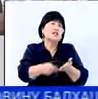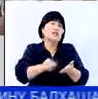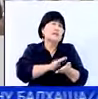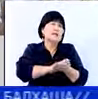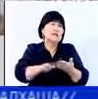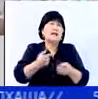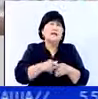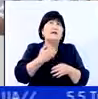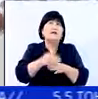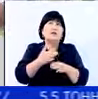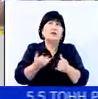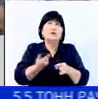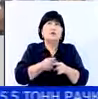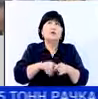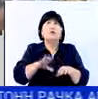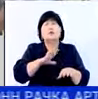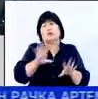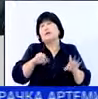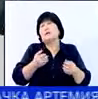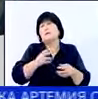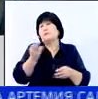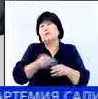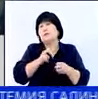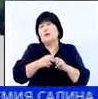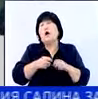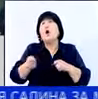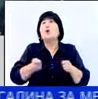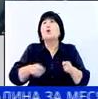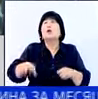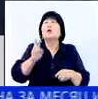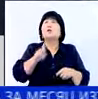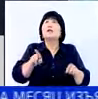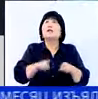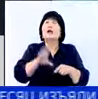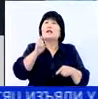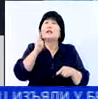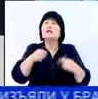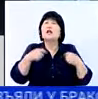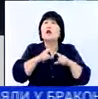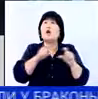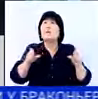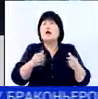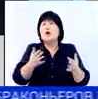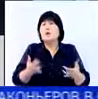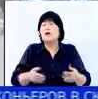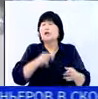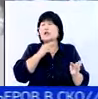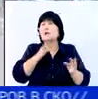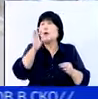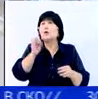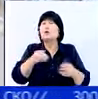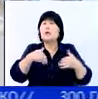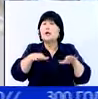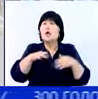его выделяют, и то есть происходит это без проблем. Руководитель региона зашел также в социальные магазины и потребовал соблюдения норм